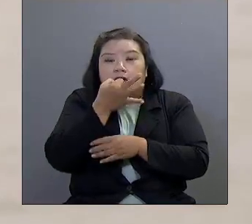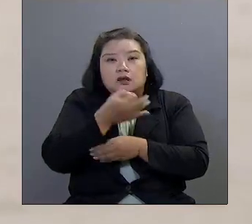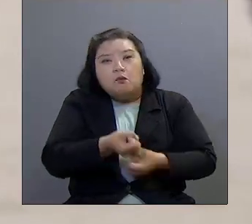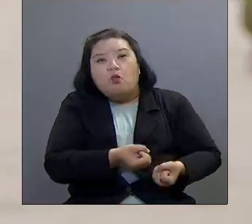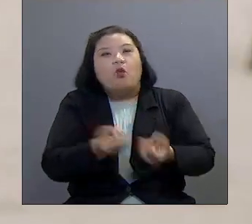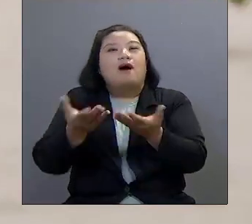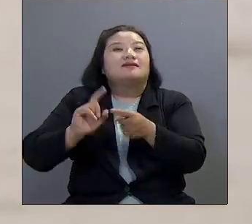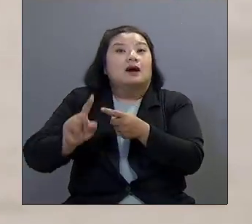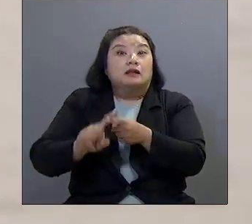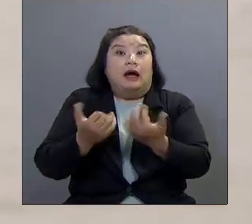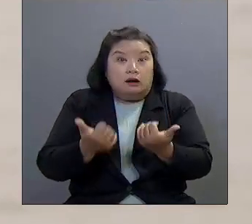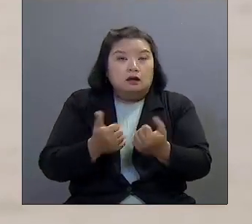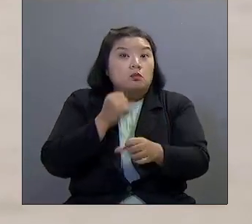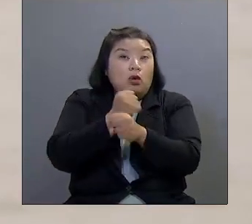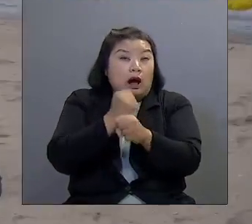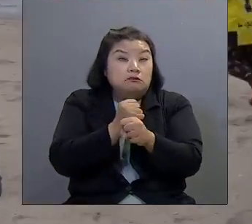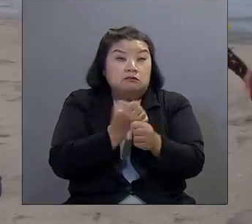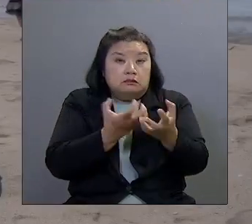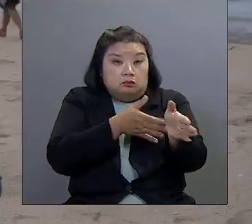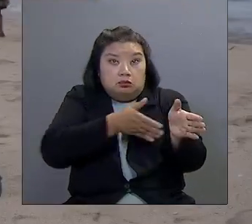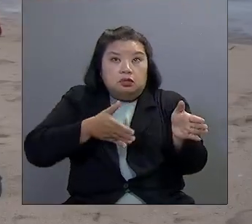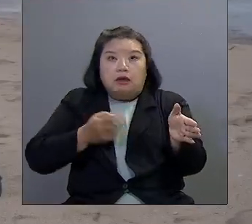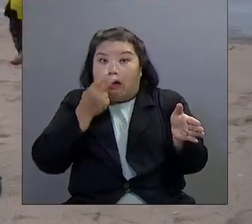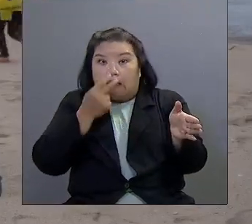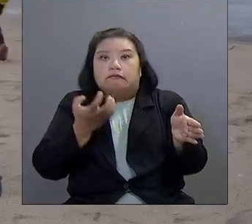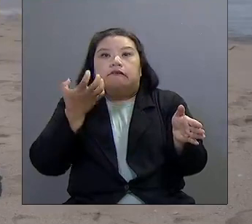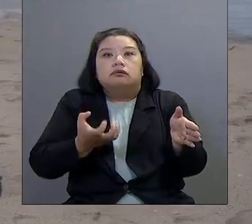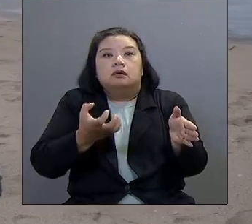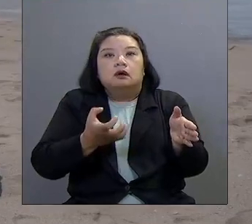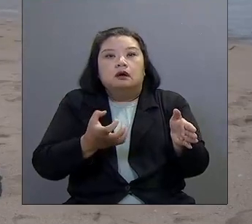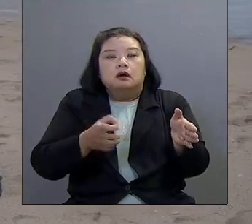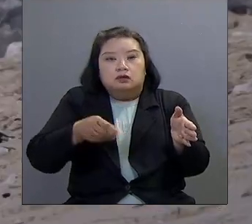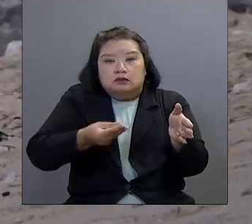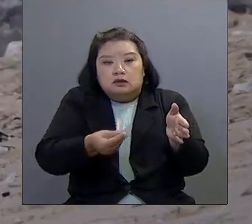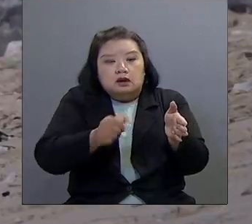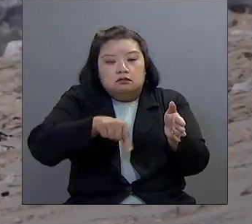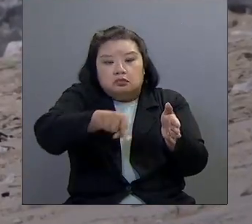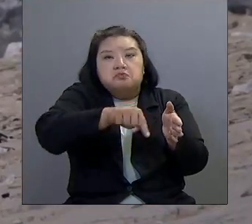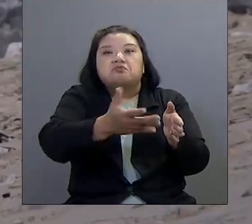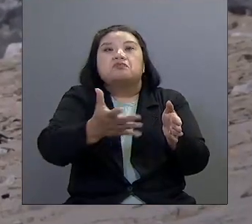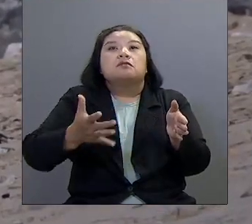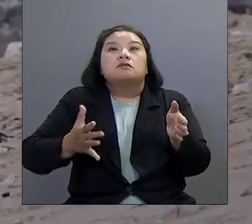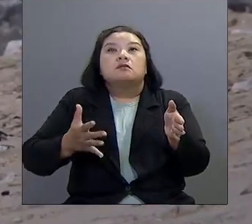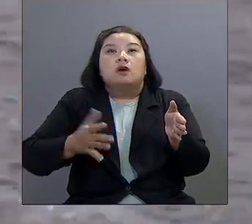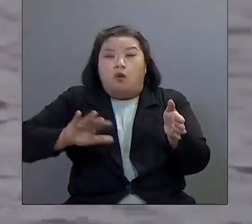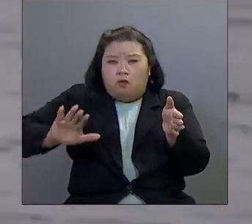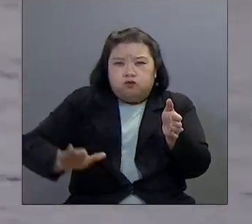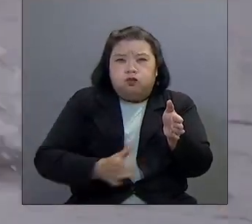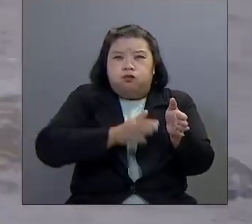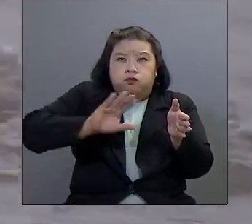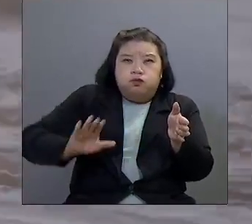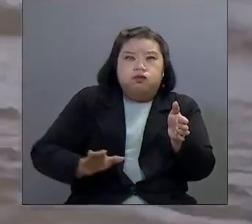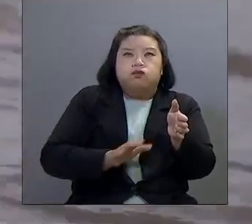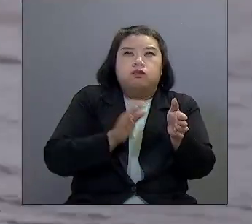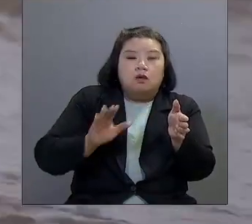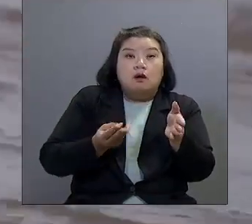กัป consommพร้ที่ส่นท้ายของใช้หารโกiinกข้นเรื่ๆทั้ง